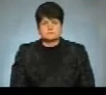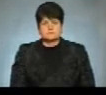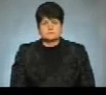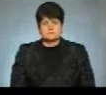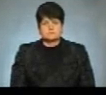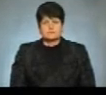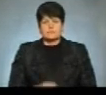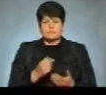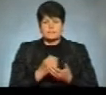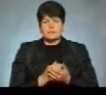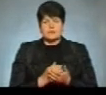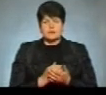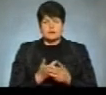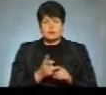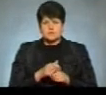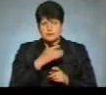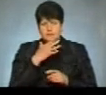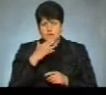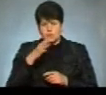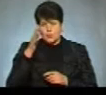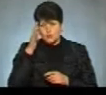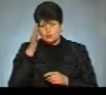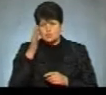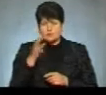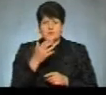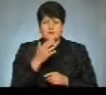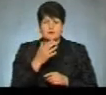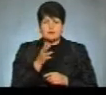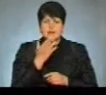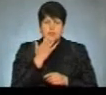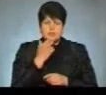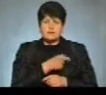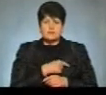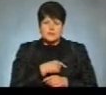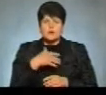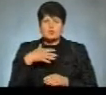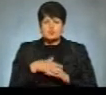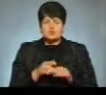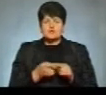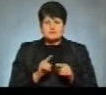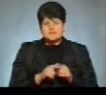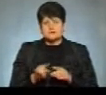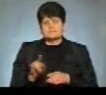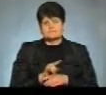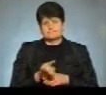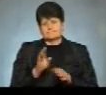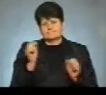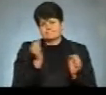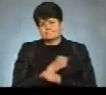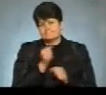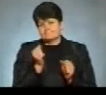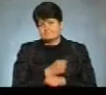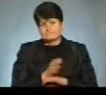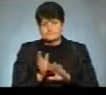Є дуже багато розумних народних депутатів, які розуміють, що це маячня, які